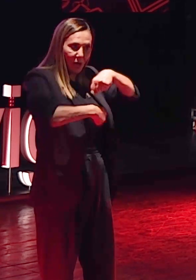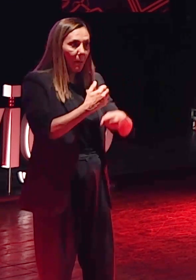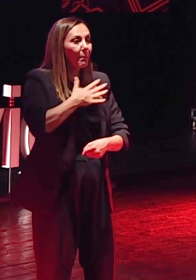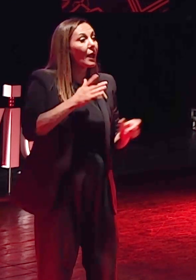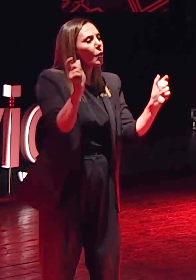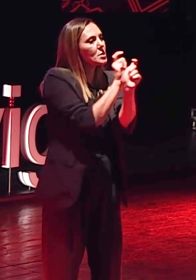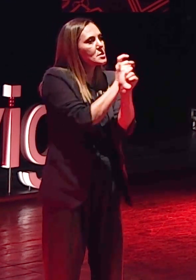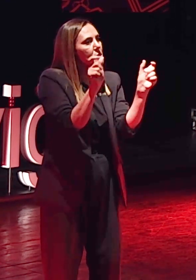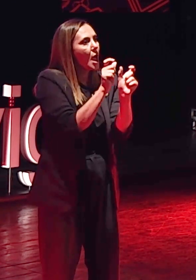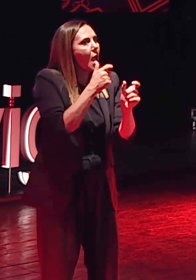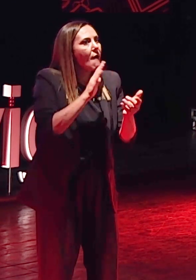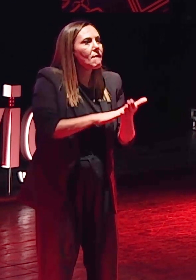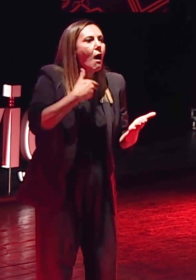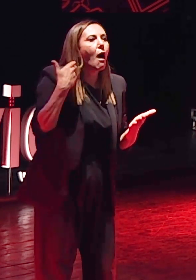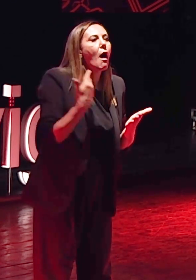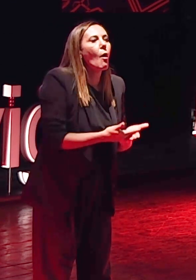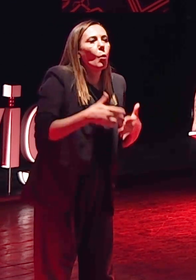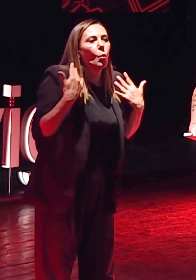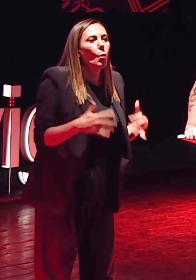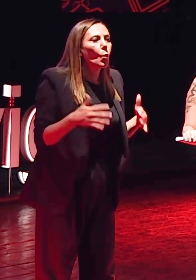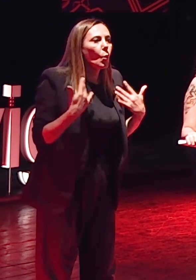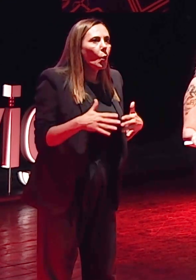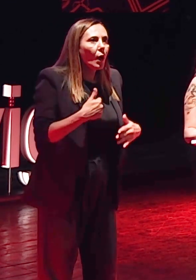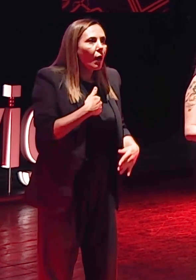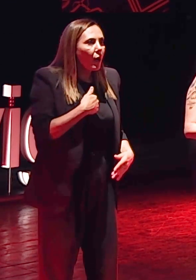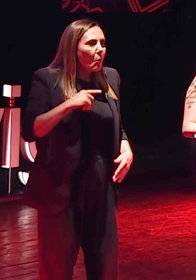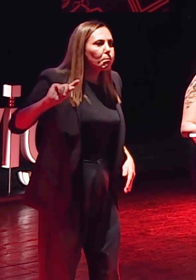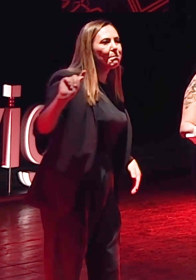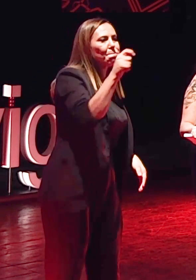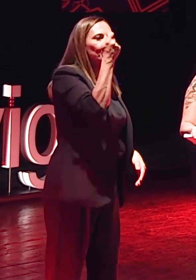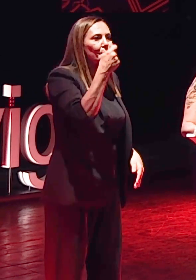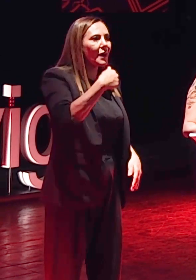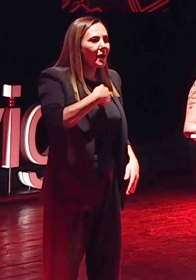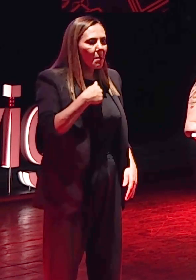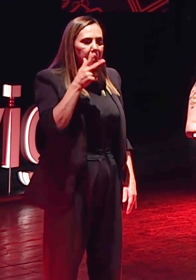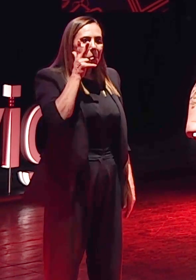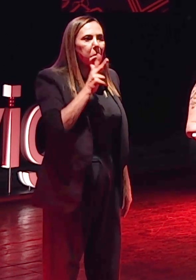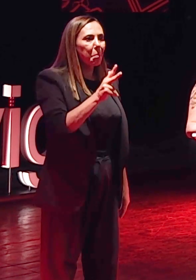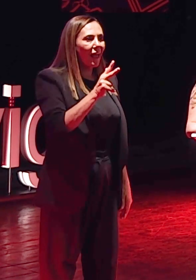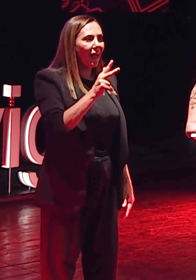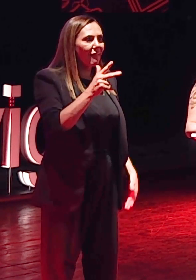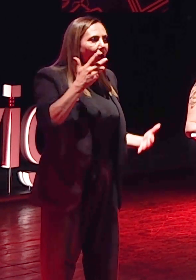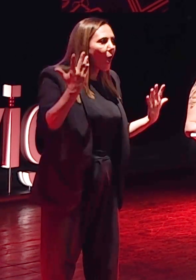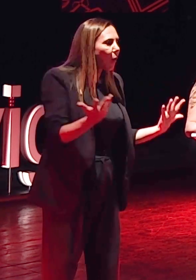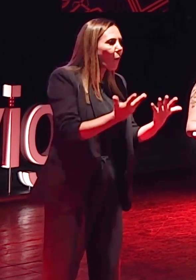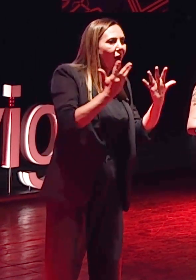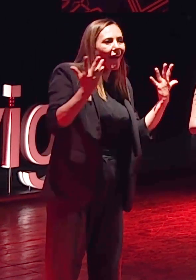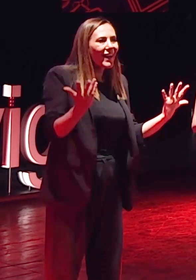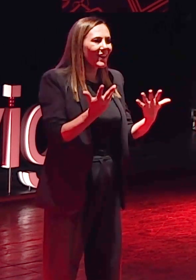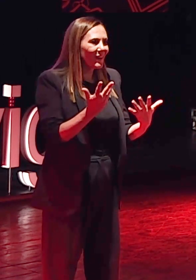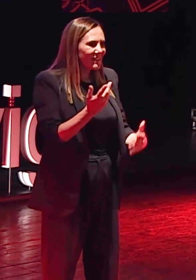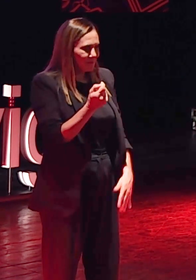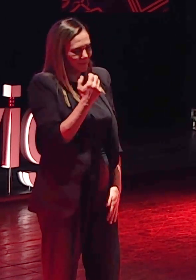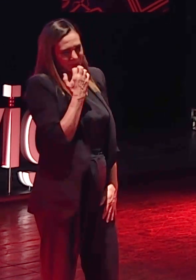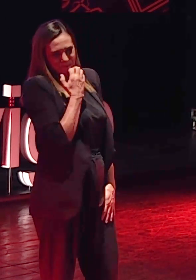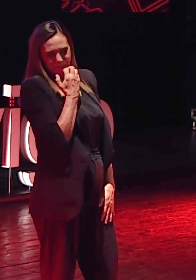è fondamentale sono riuscita ad essere brava in qualcosa non fa un po' ridere